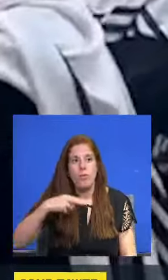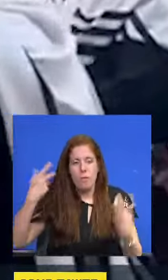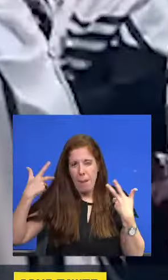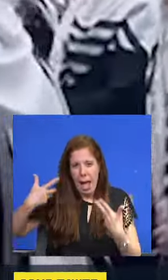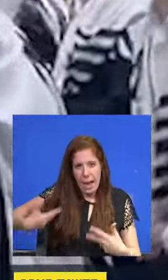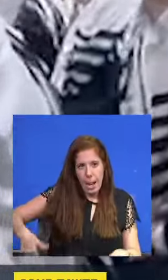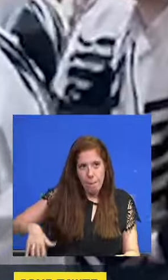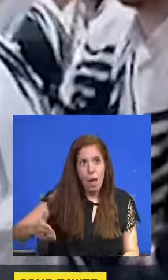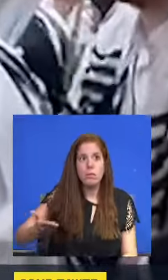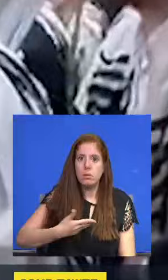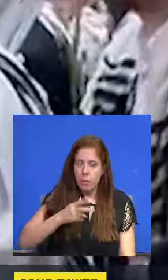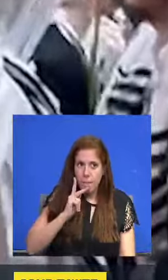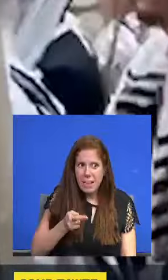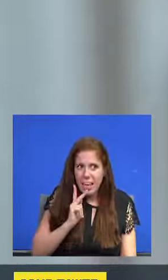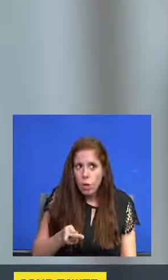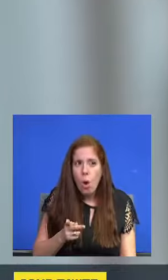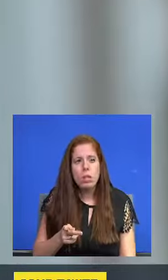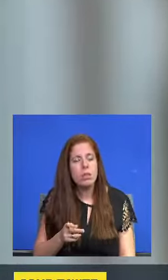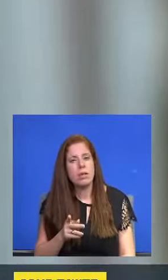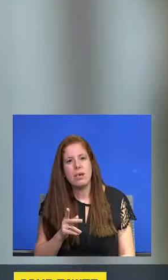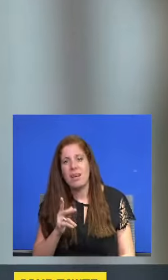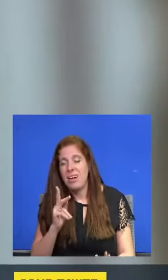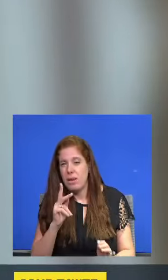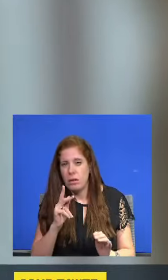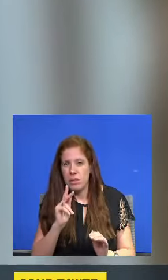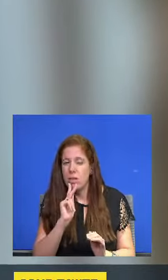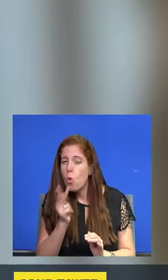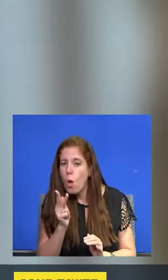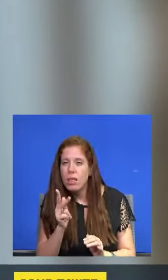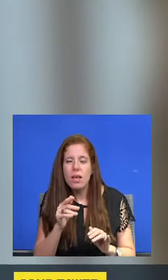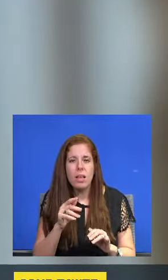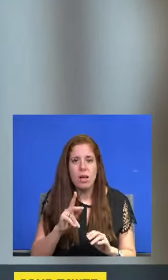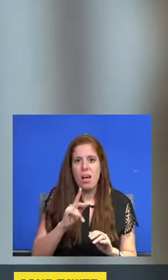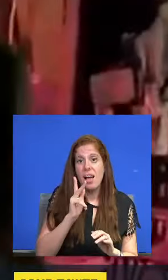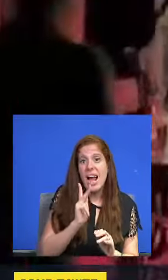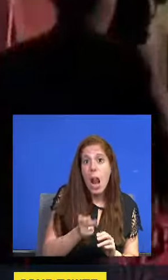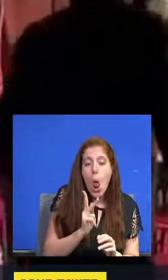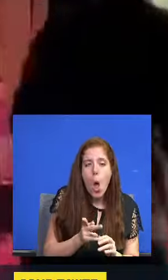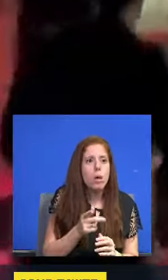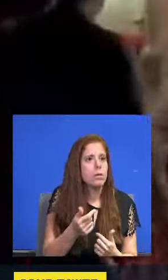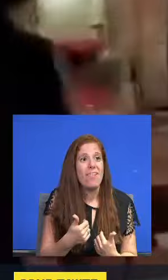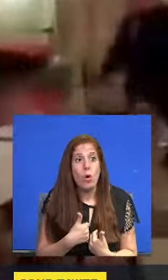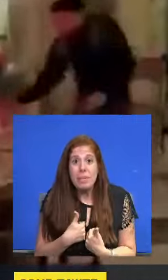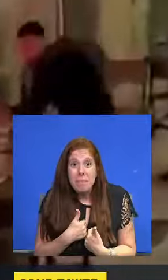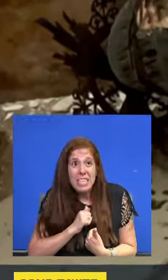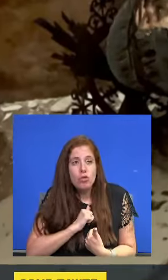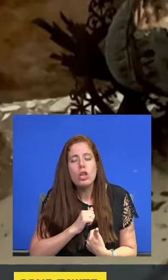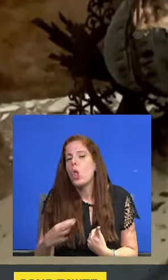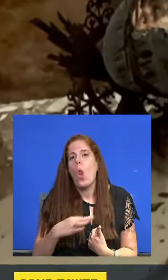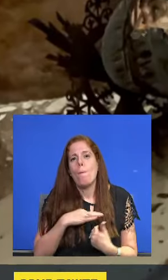אני מקבל יריקות, כללות, ולפחות לי לא פגעו אישית